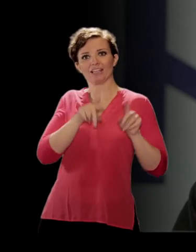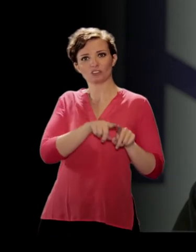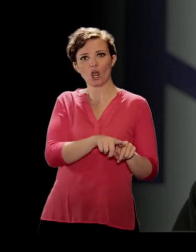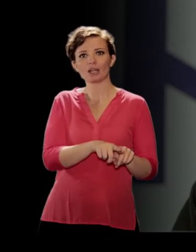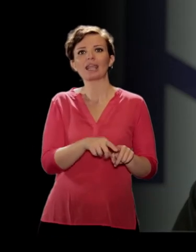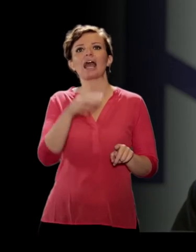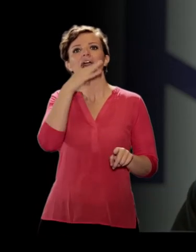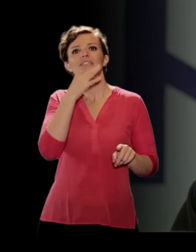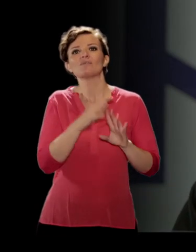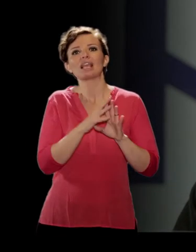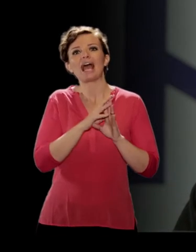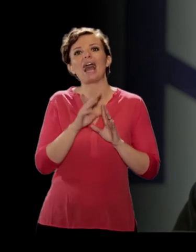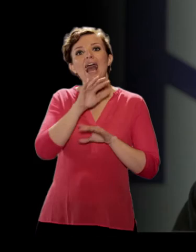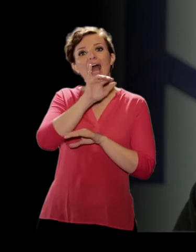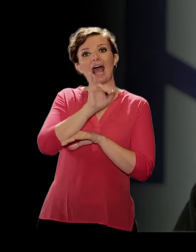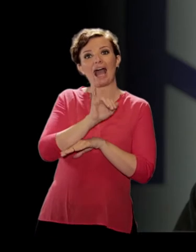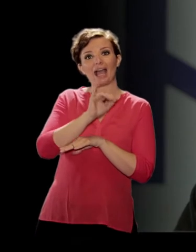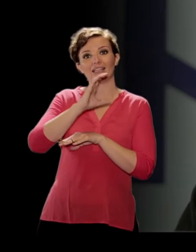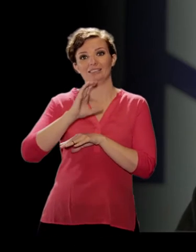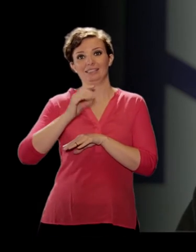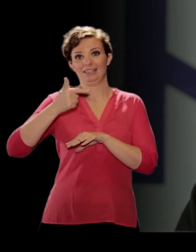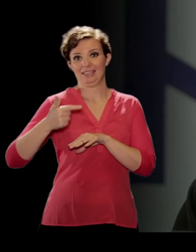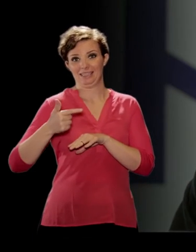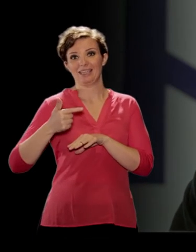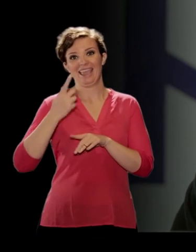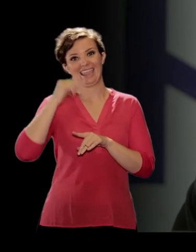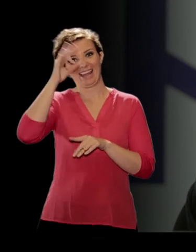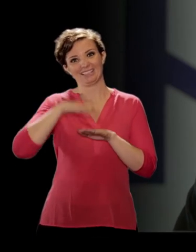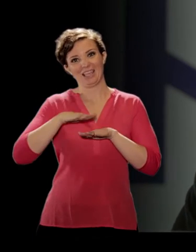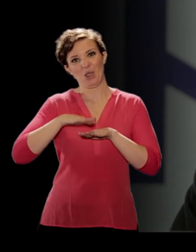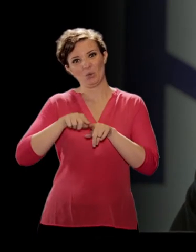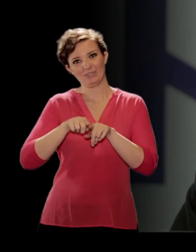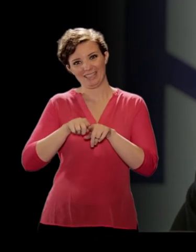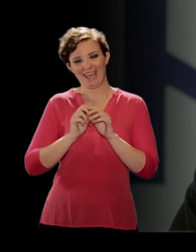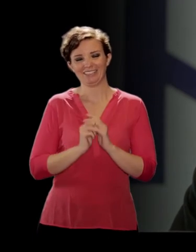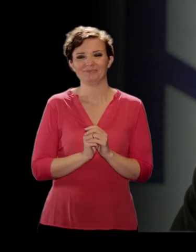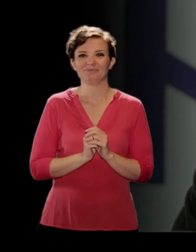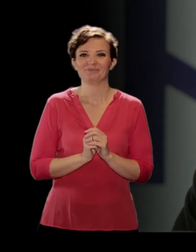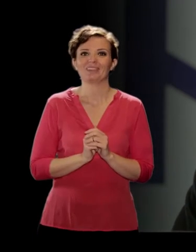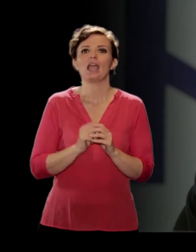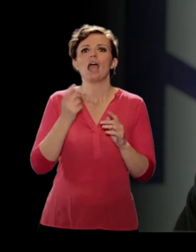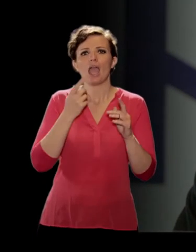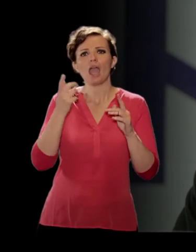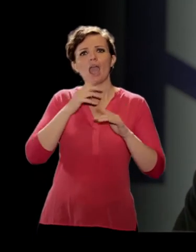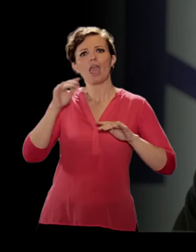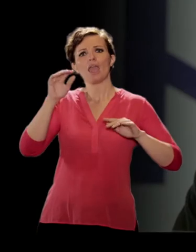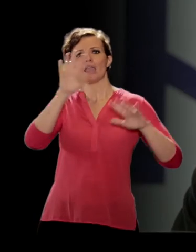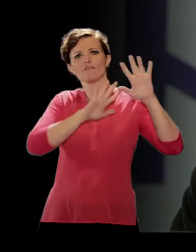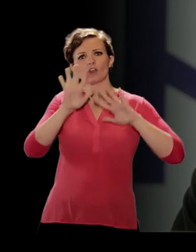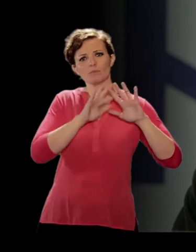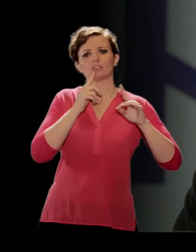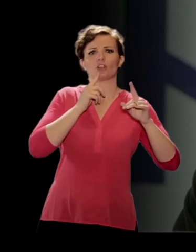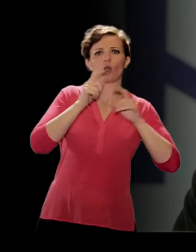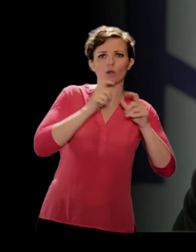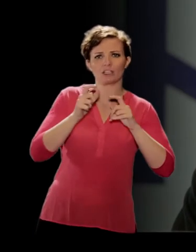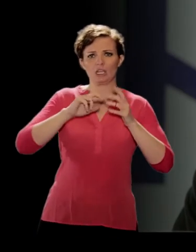chiama ICT, Information and Communication Technology. E l'Information and Communication Technology